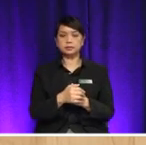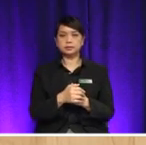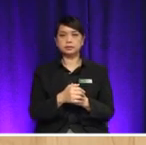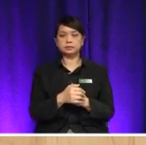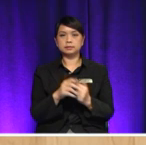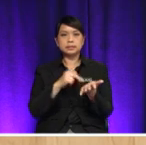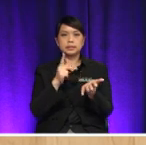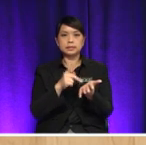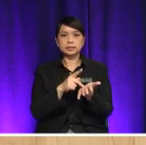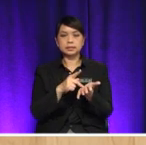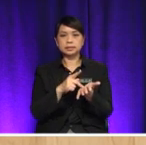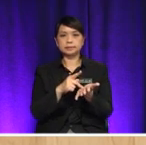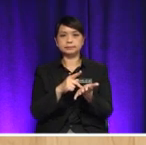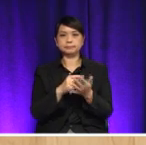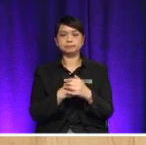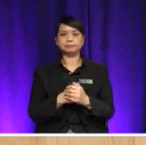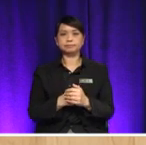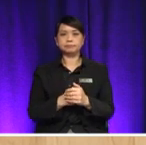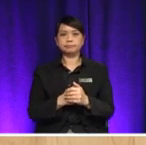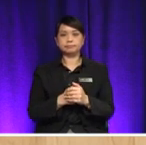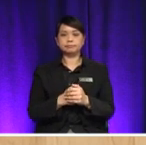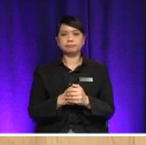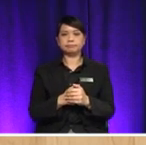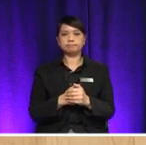80 dengan 125